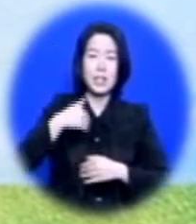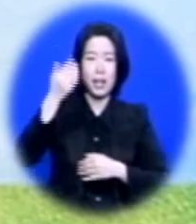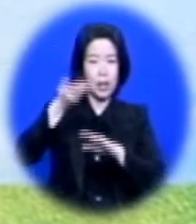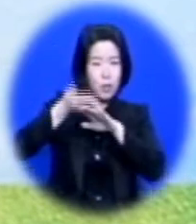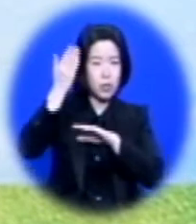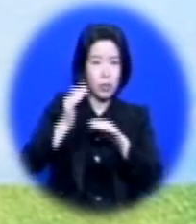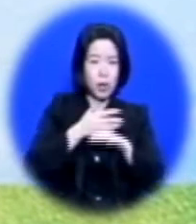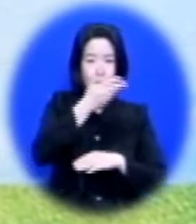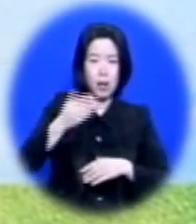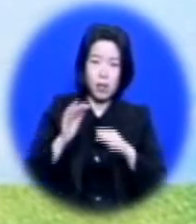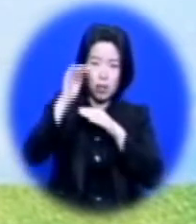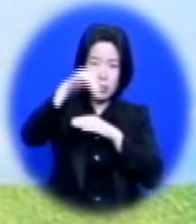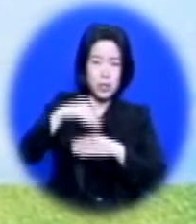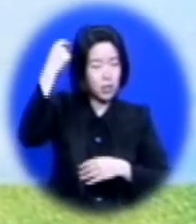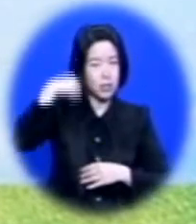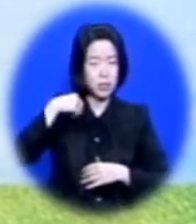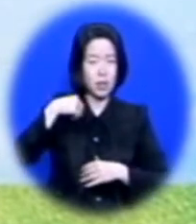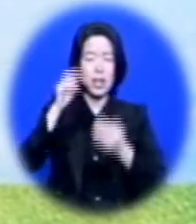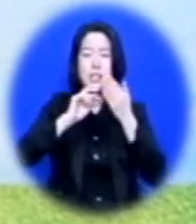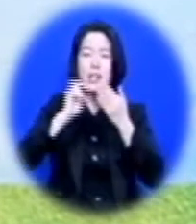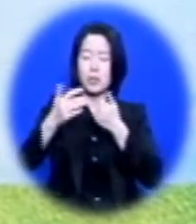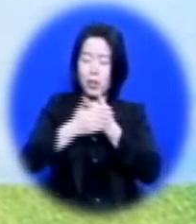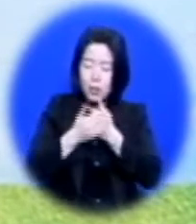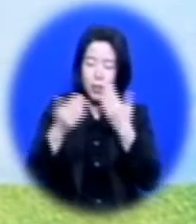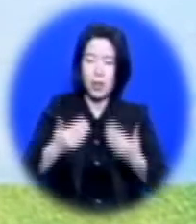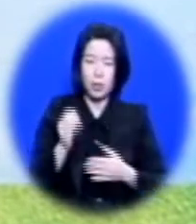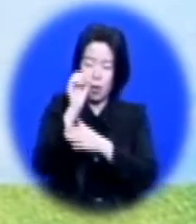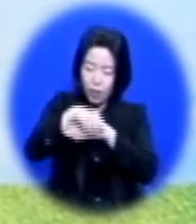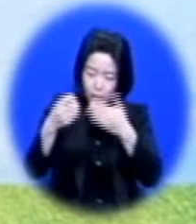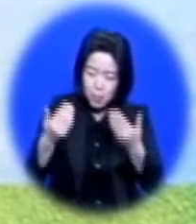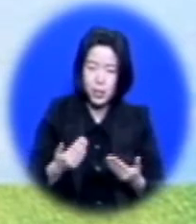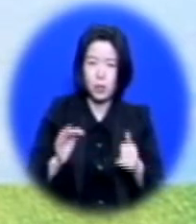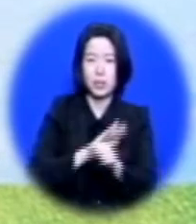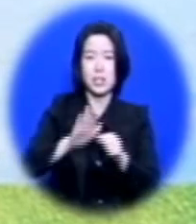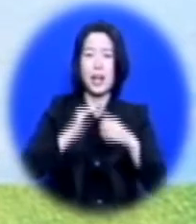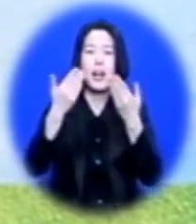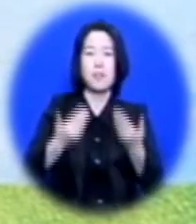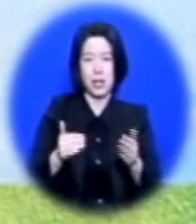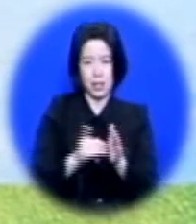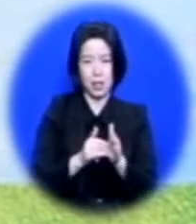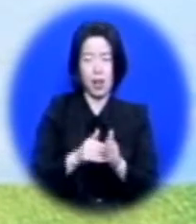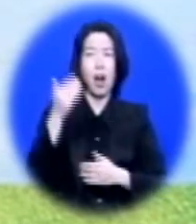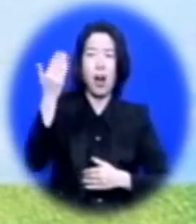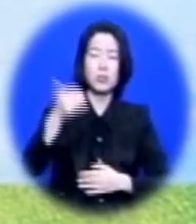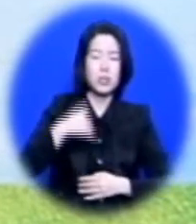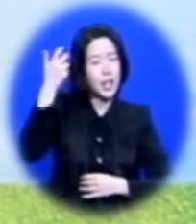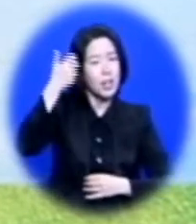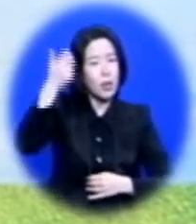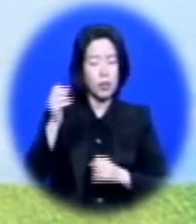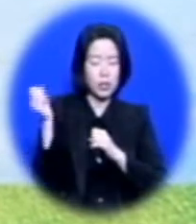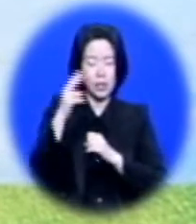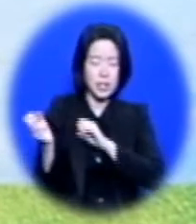것을 느꼈습니다 찬양하면서 격려를 받고 용납을 받았으며 사랑을 받았습니다 그분은 내용을 소생 시키시고